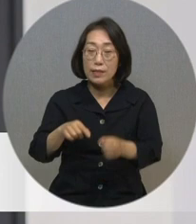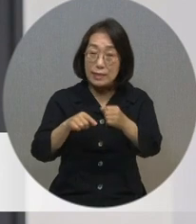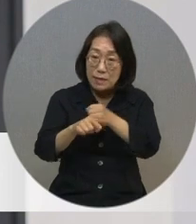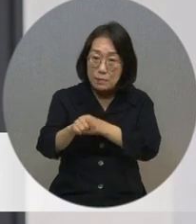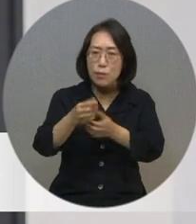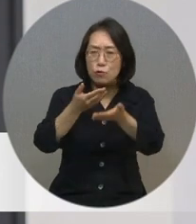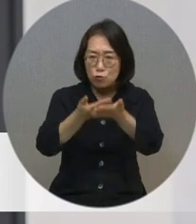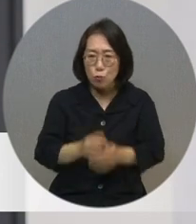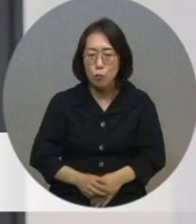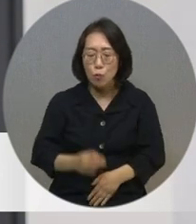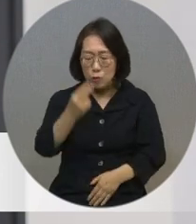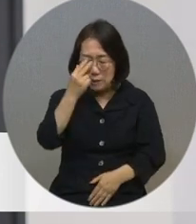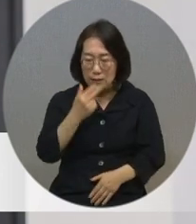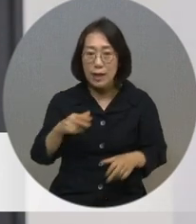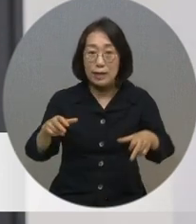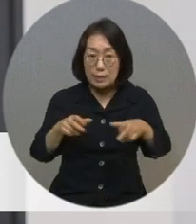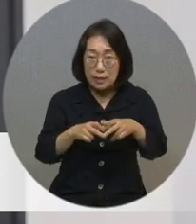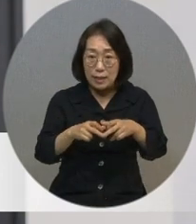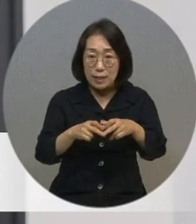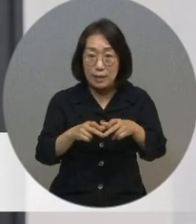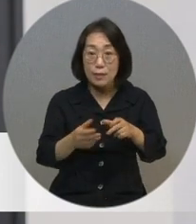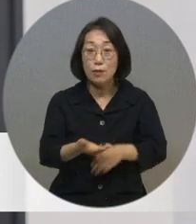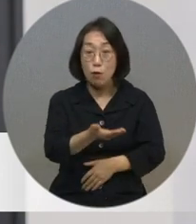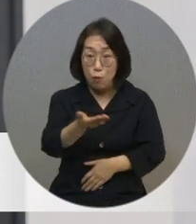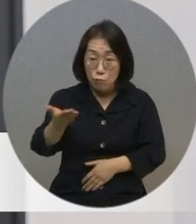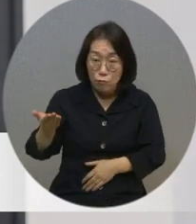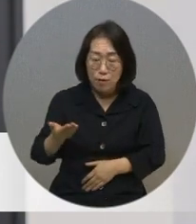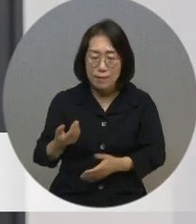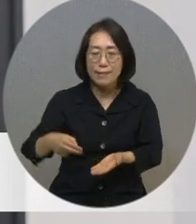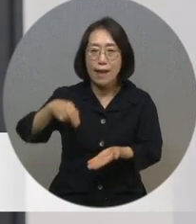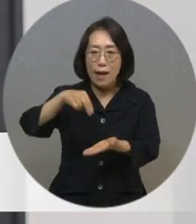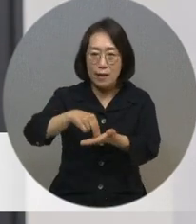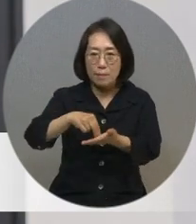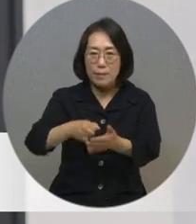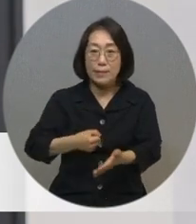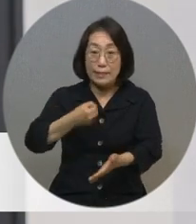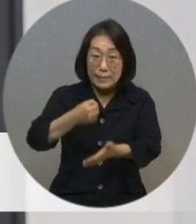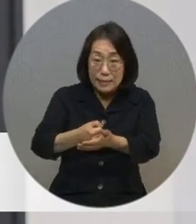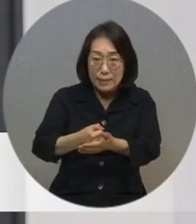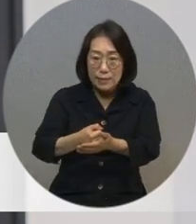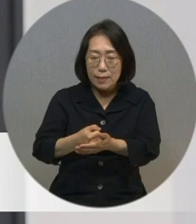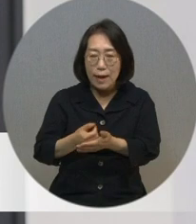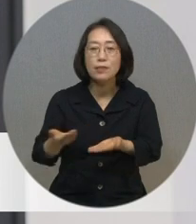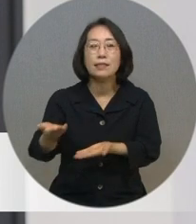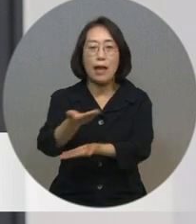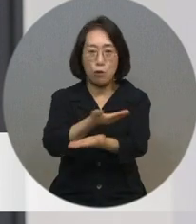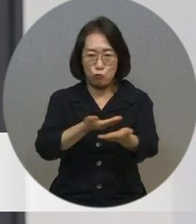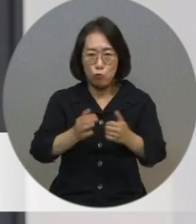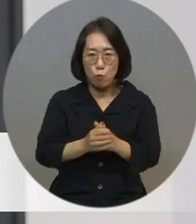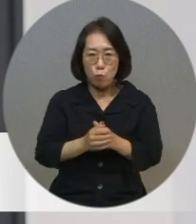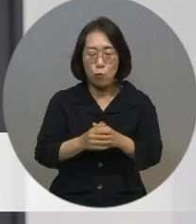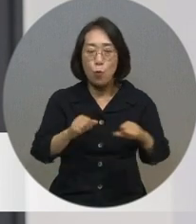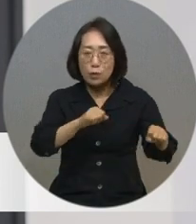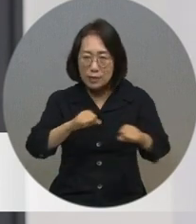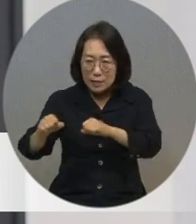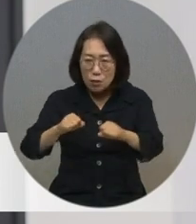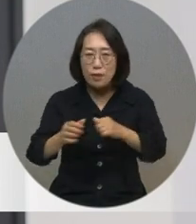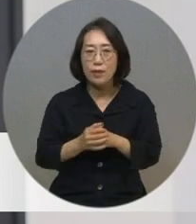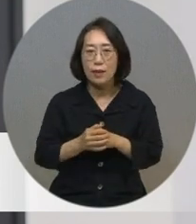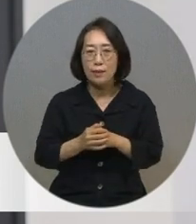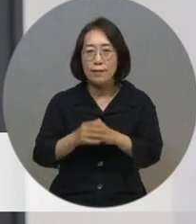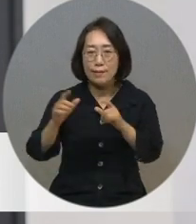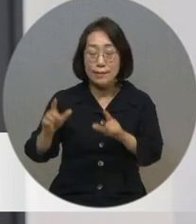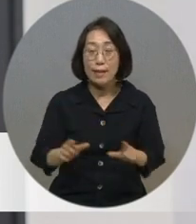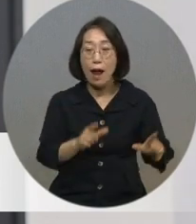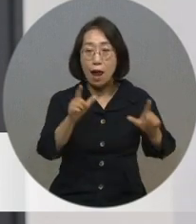또 우리 시각장애인분들께서 자립에 대한 의지와 용기를 함께 공유하고 또 그런 걸 실천해 나가는